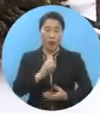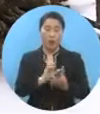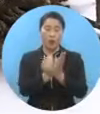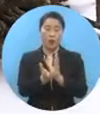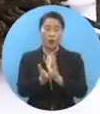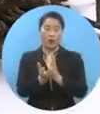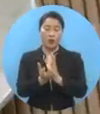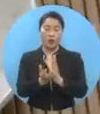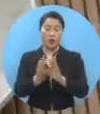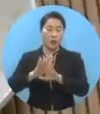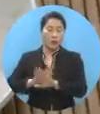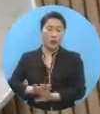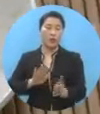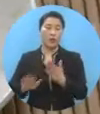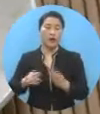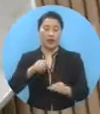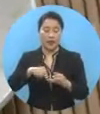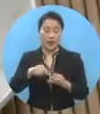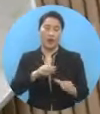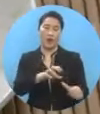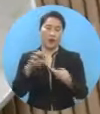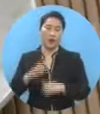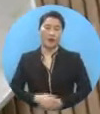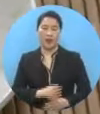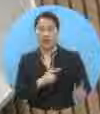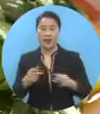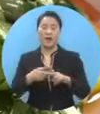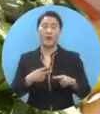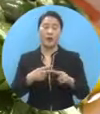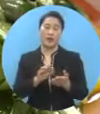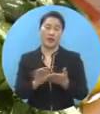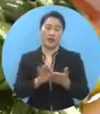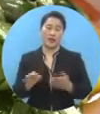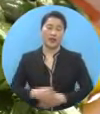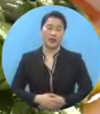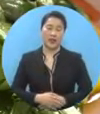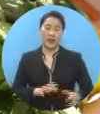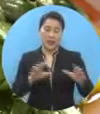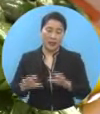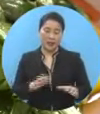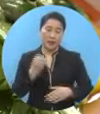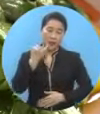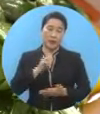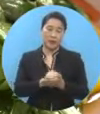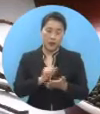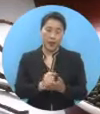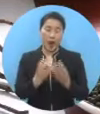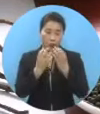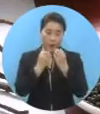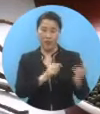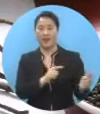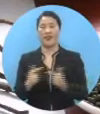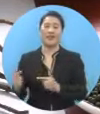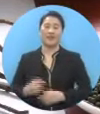꽃은 그늘에 말려 차로 마십니다. 다양한 요리로도 즐길 수 있습니다. 민들레 김치, 초무침,